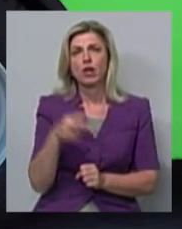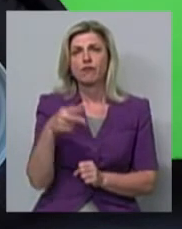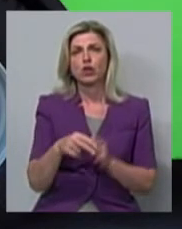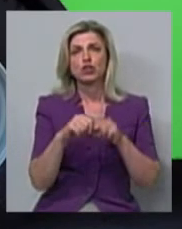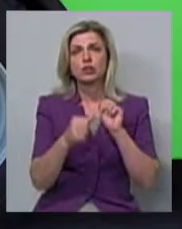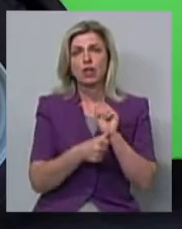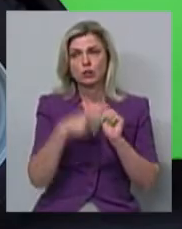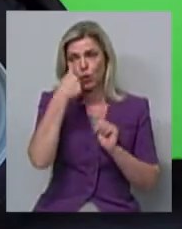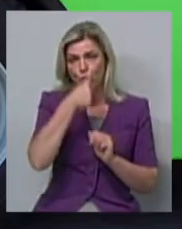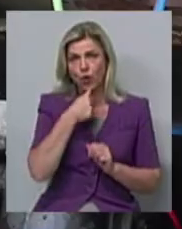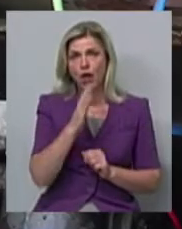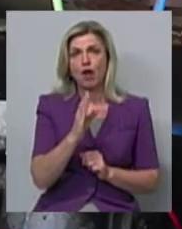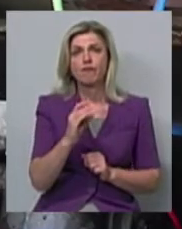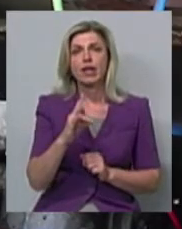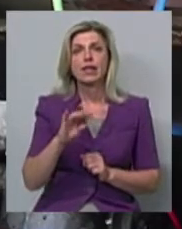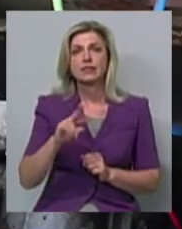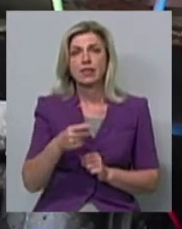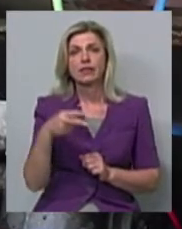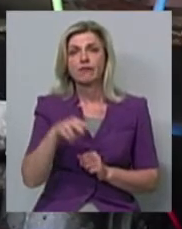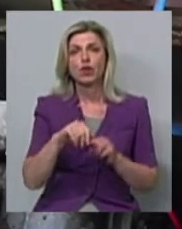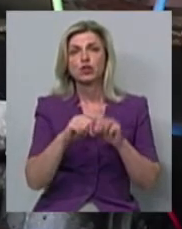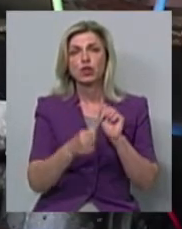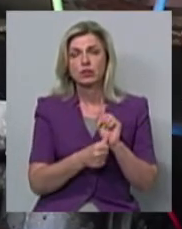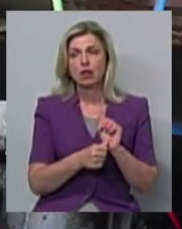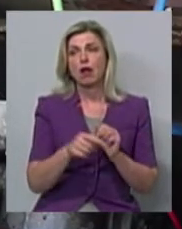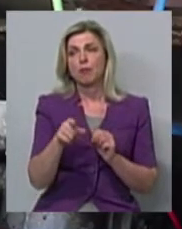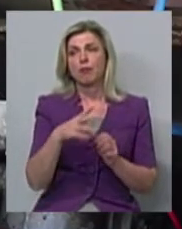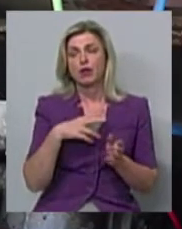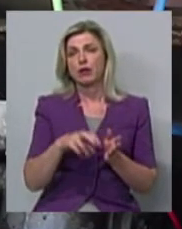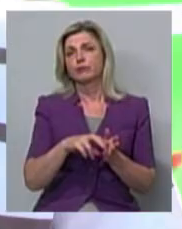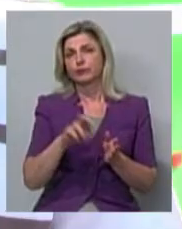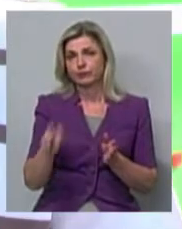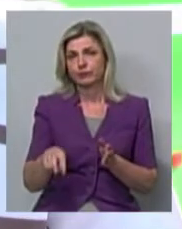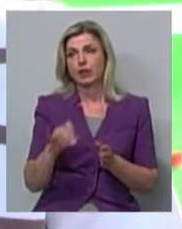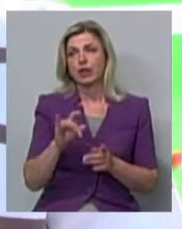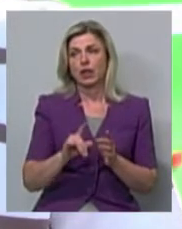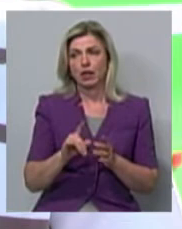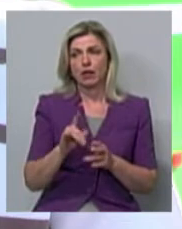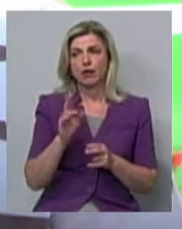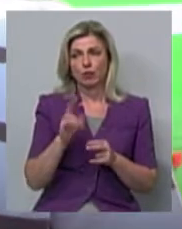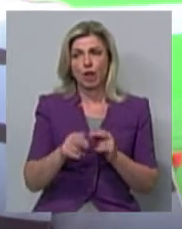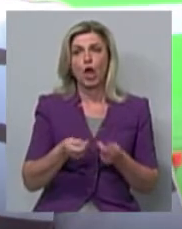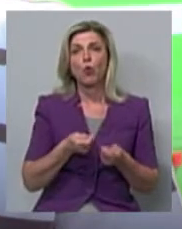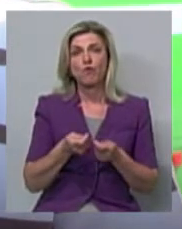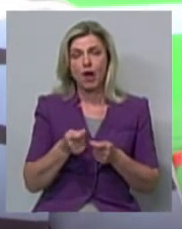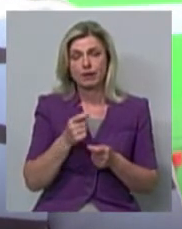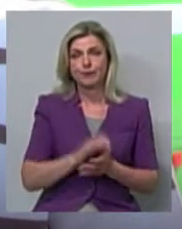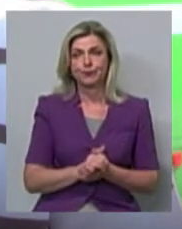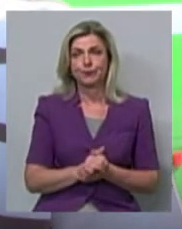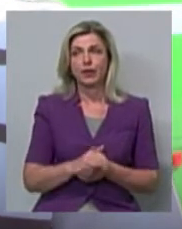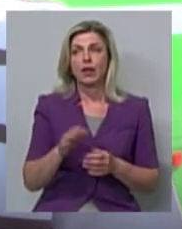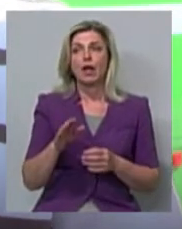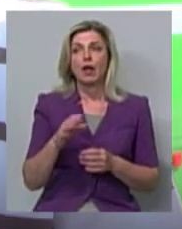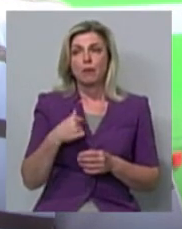року. У вересні 2016 року вийшов з ладу блок керування. Пройшло 4 роки, ми вирішили відновити